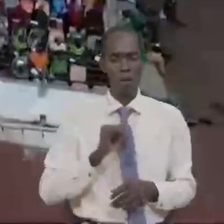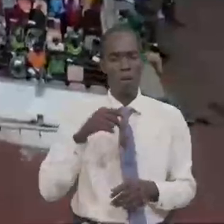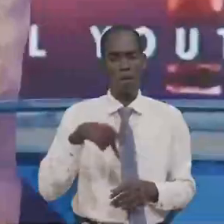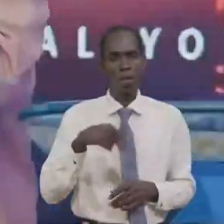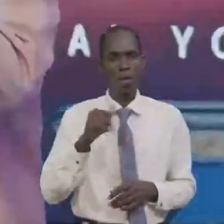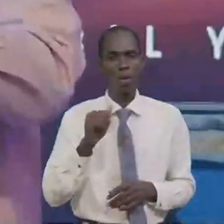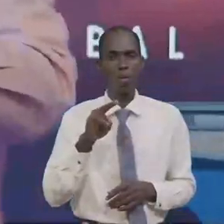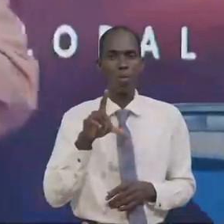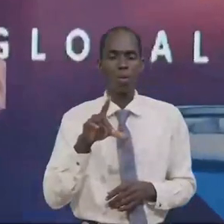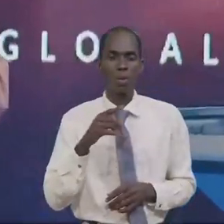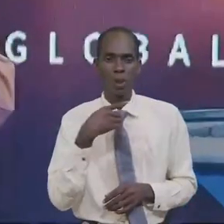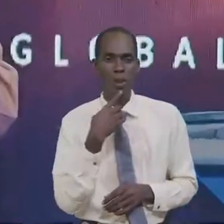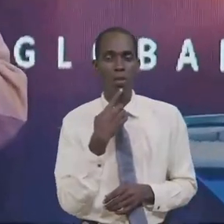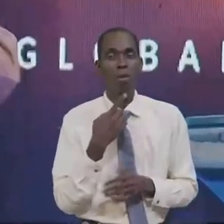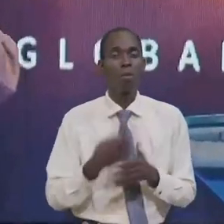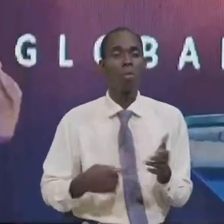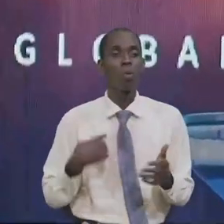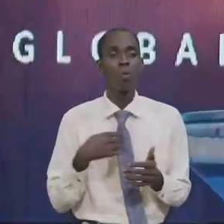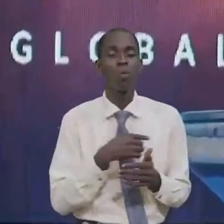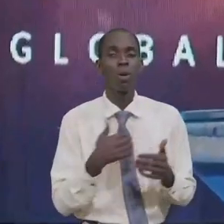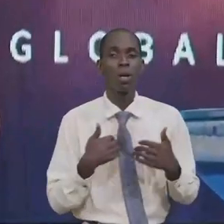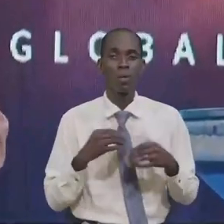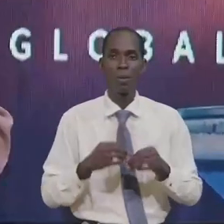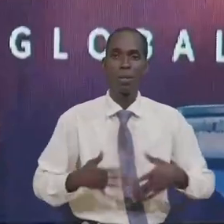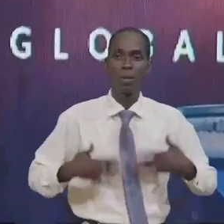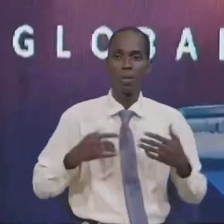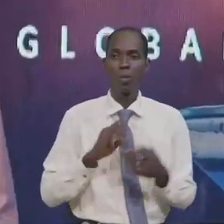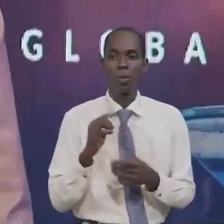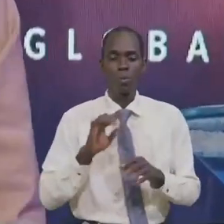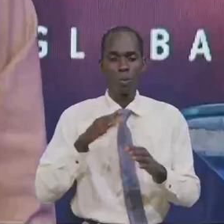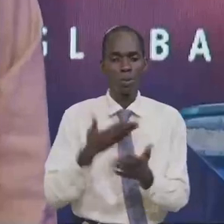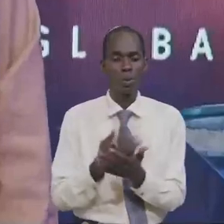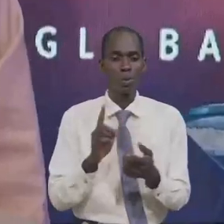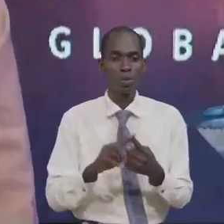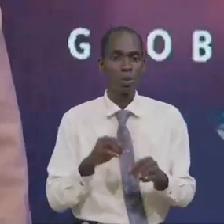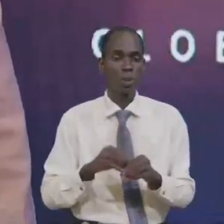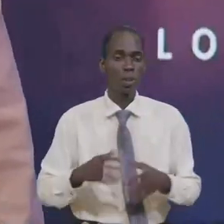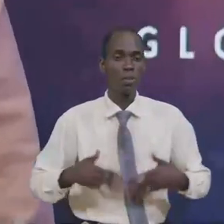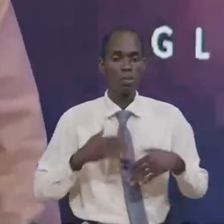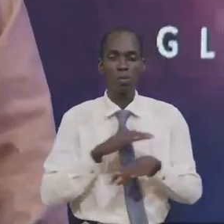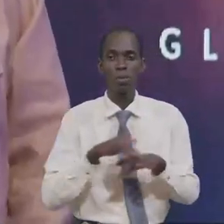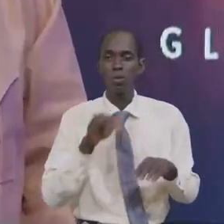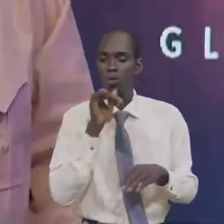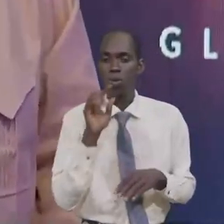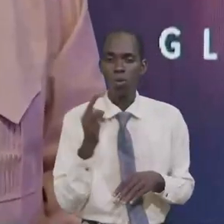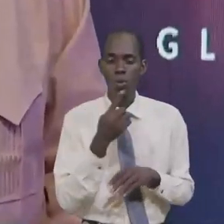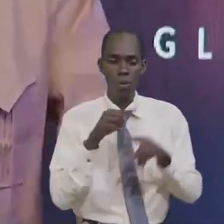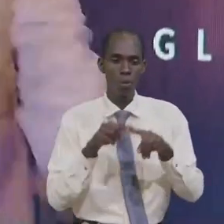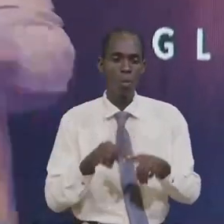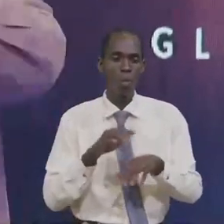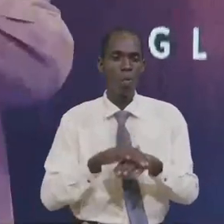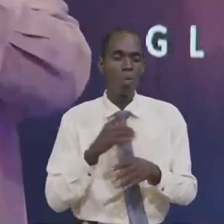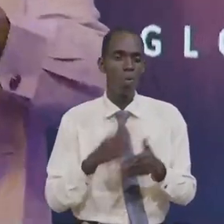dis là où nous atteint dans la vie ne dépend pas seulement de ce que nous entendons mais